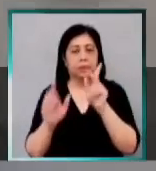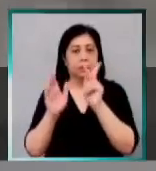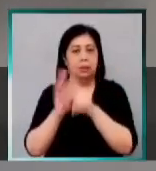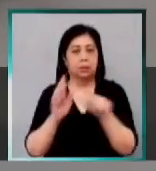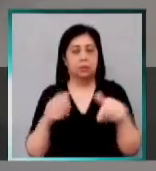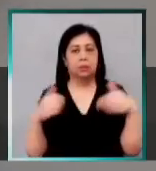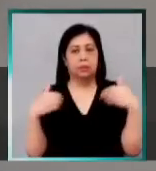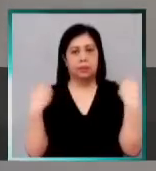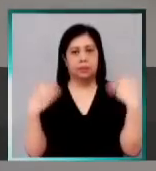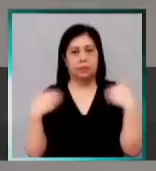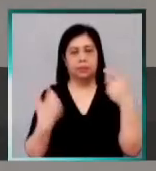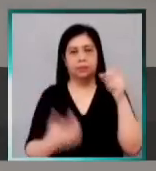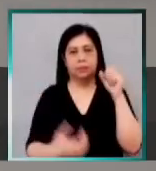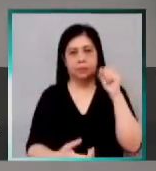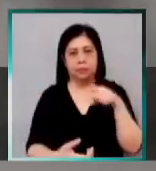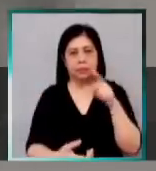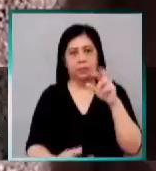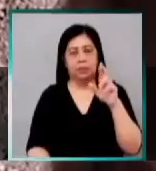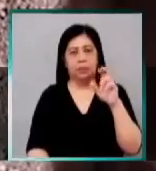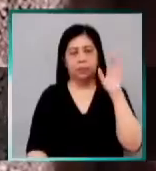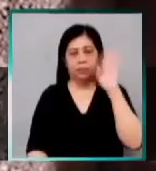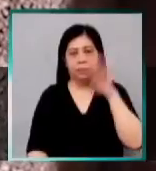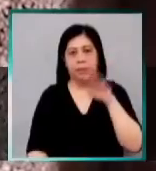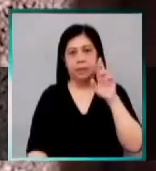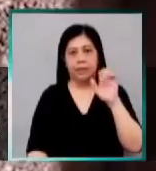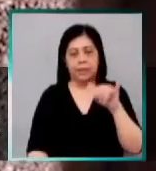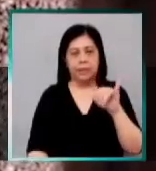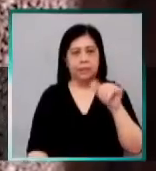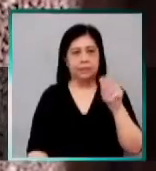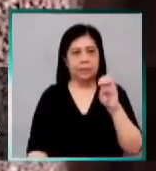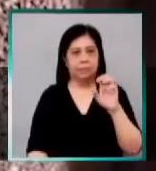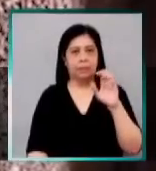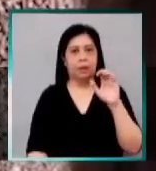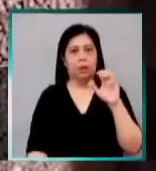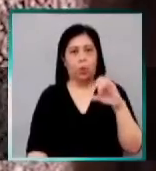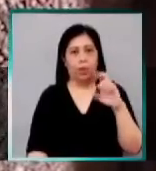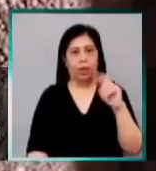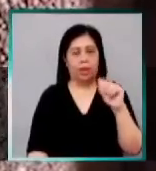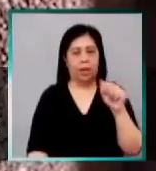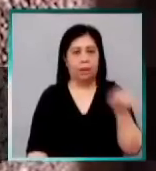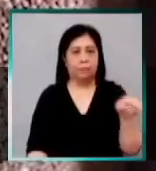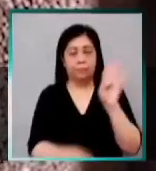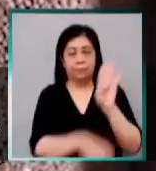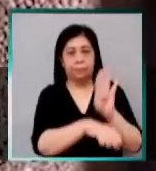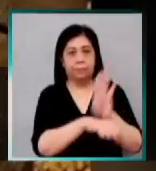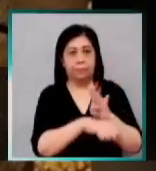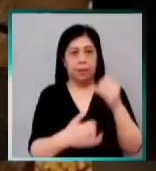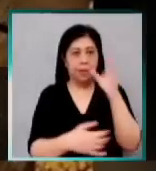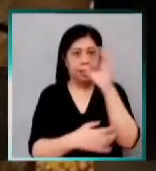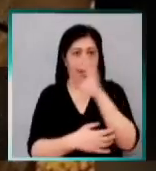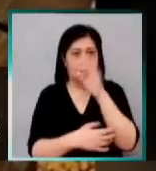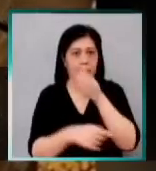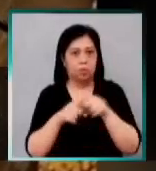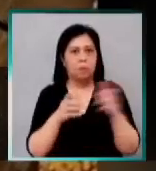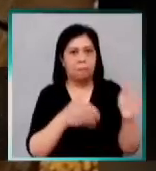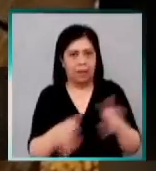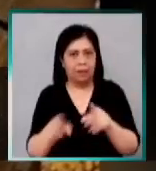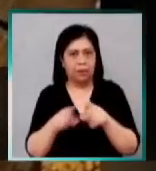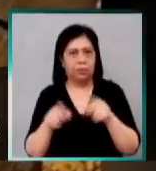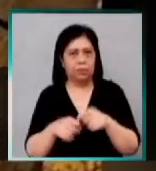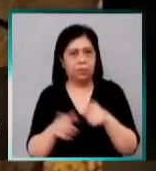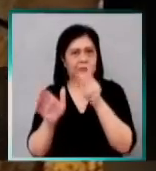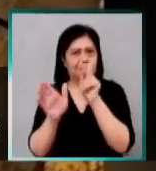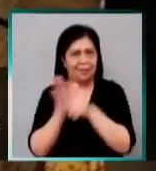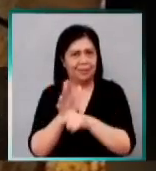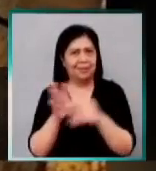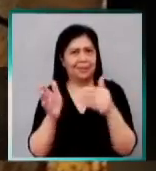kapatid na si Ray Jane Cuenca. Bukod sa babaeng negosyante, hinahanap at binalak din umanong patayin ng suspect